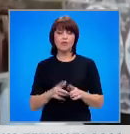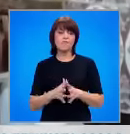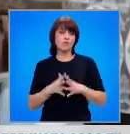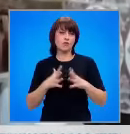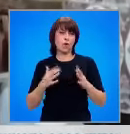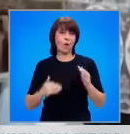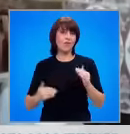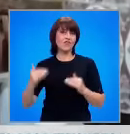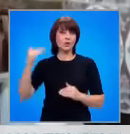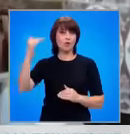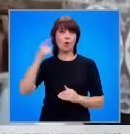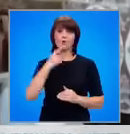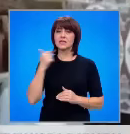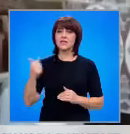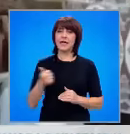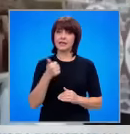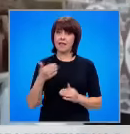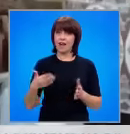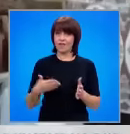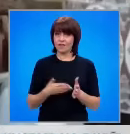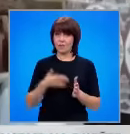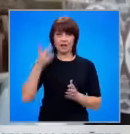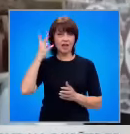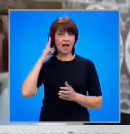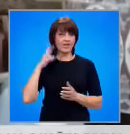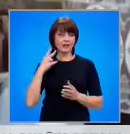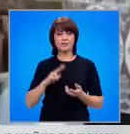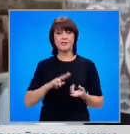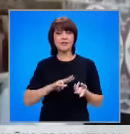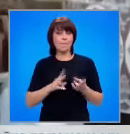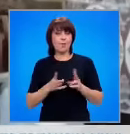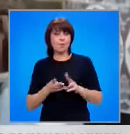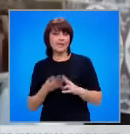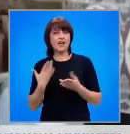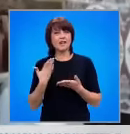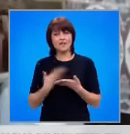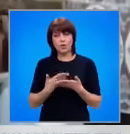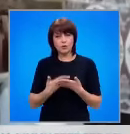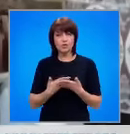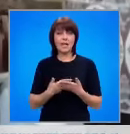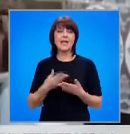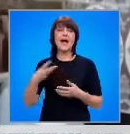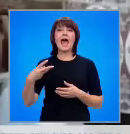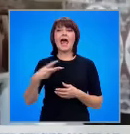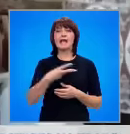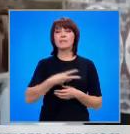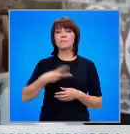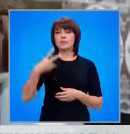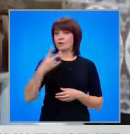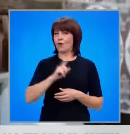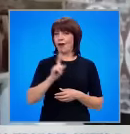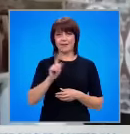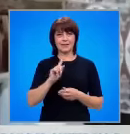високо за лидер. Така че, въпреки че Великобритания се промени във всяко отношение, Елизабет II не се промени